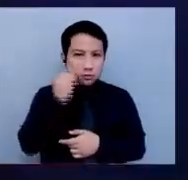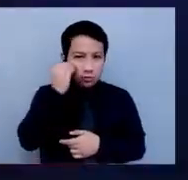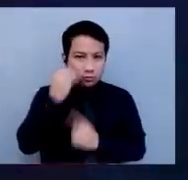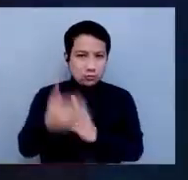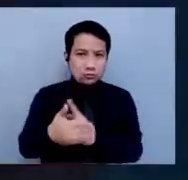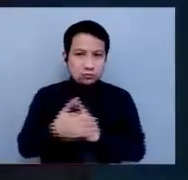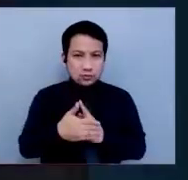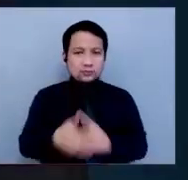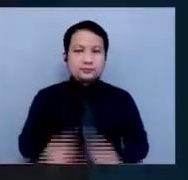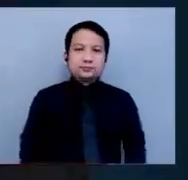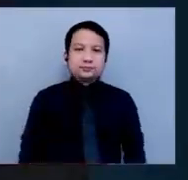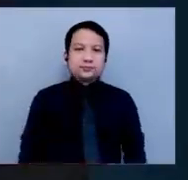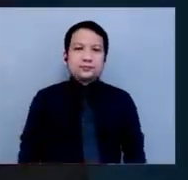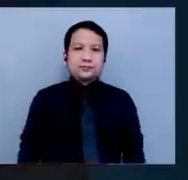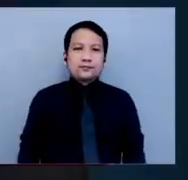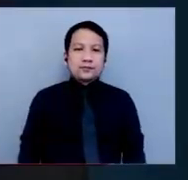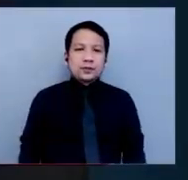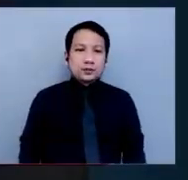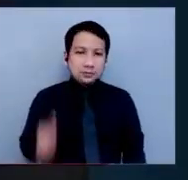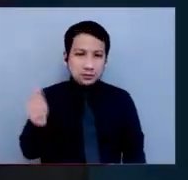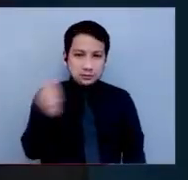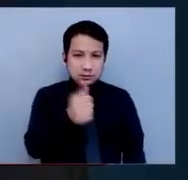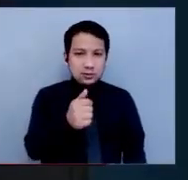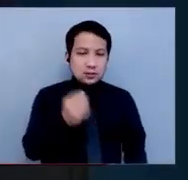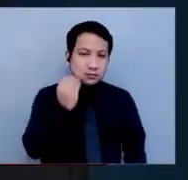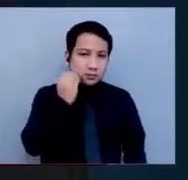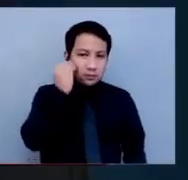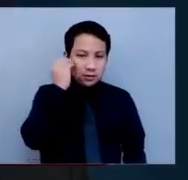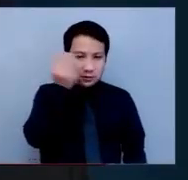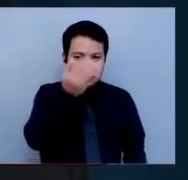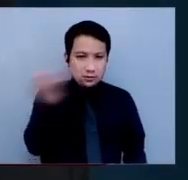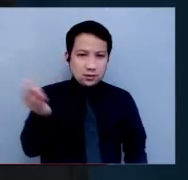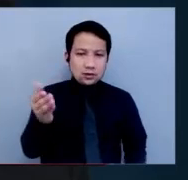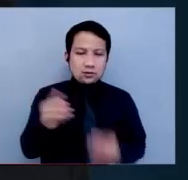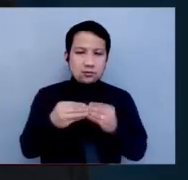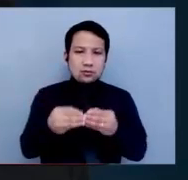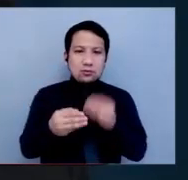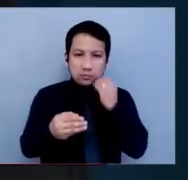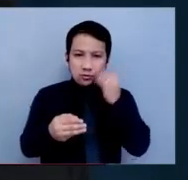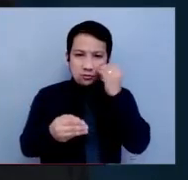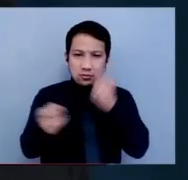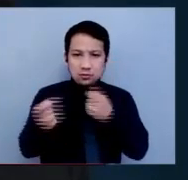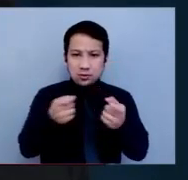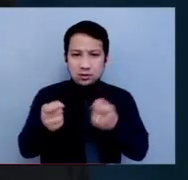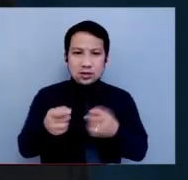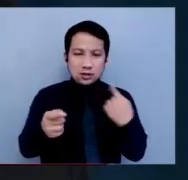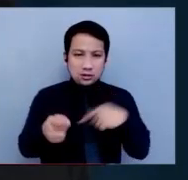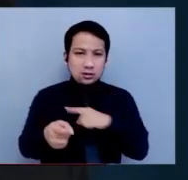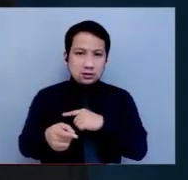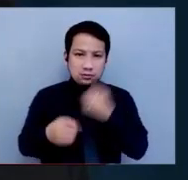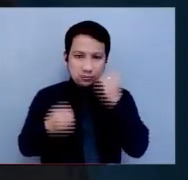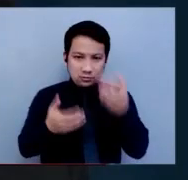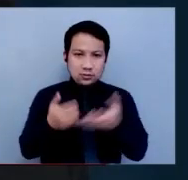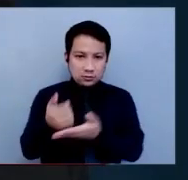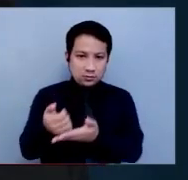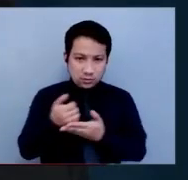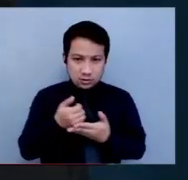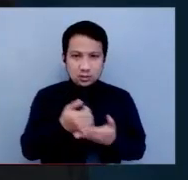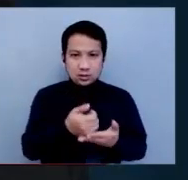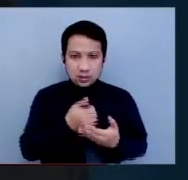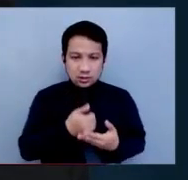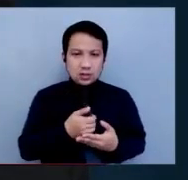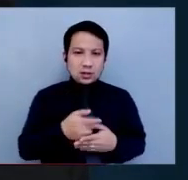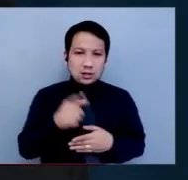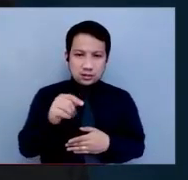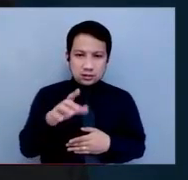lang. Isolate themselves sa kanilang mga bahay at mag-home management po. Mga tumutulong po, mga